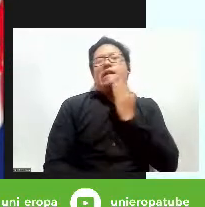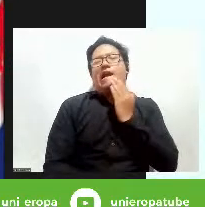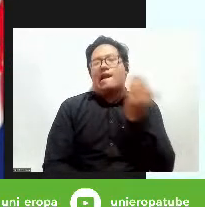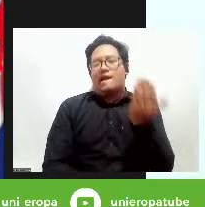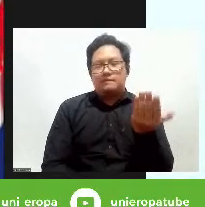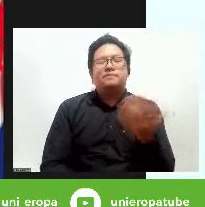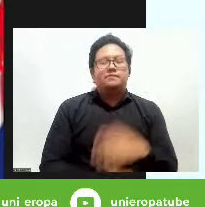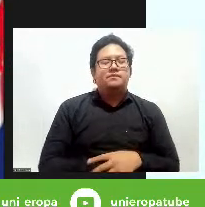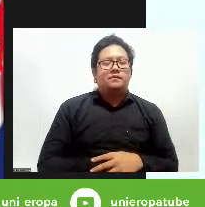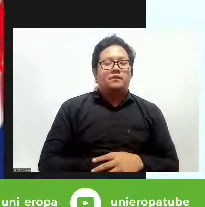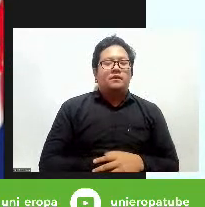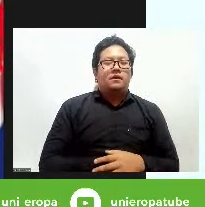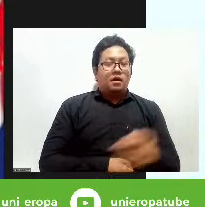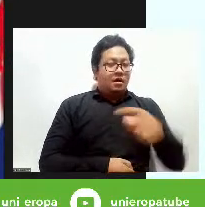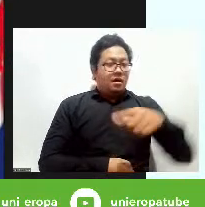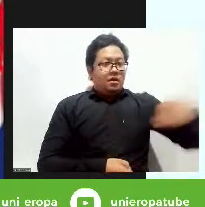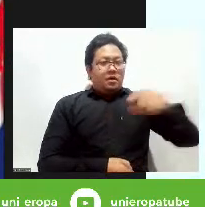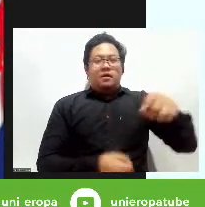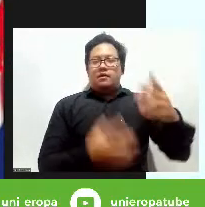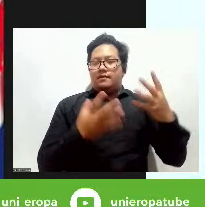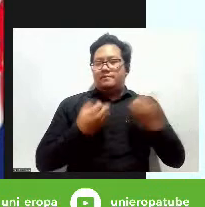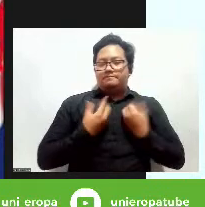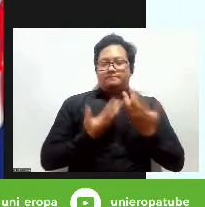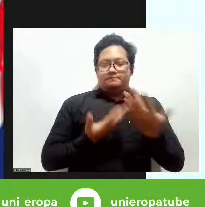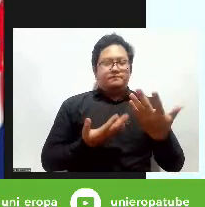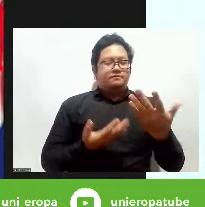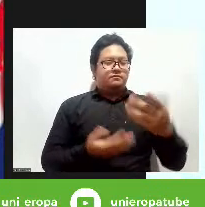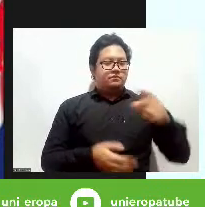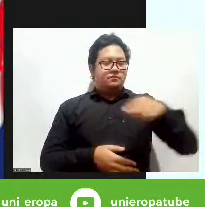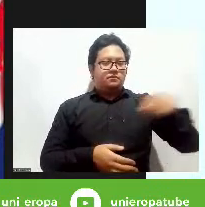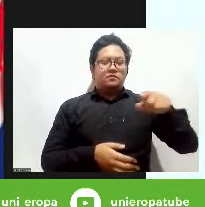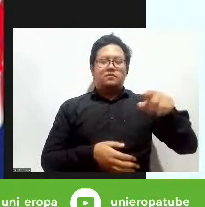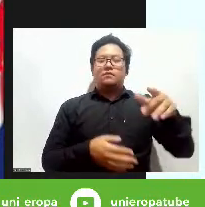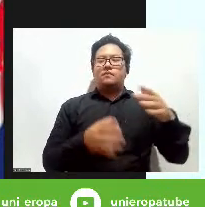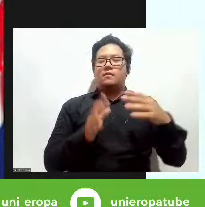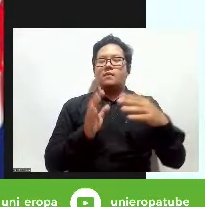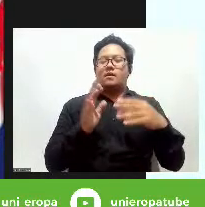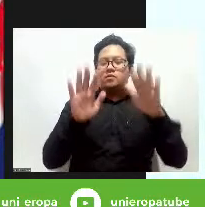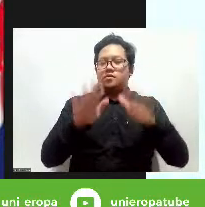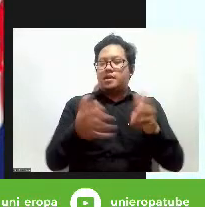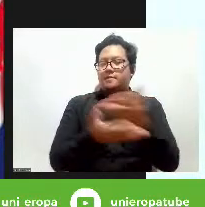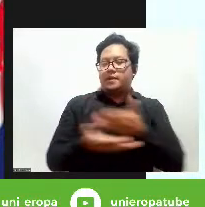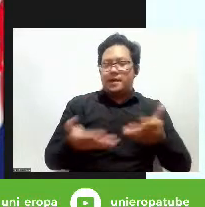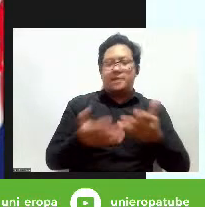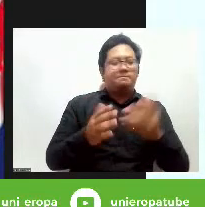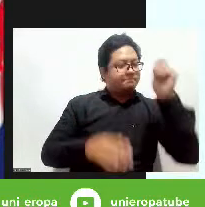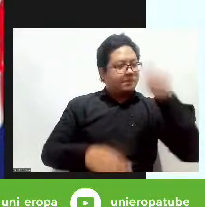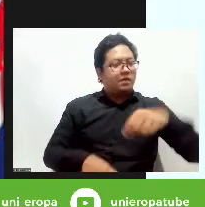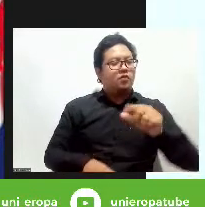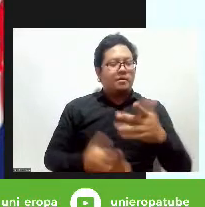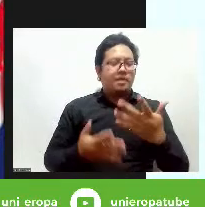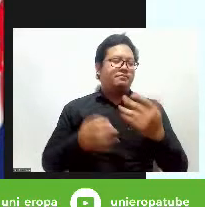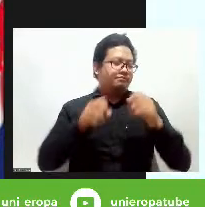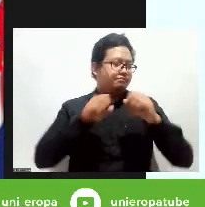selalu without sejumlah join ke sosial media challenge adchoices